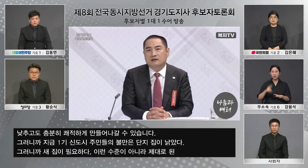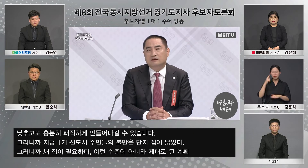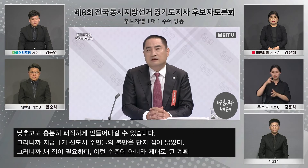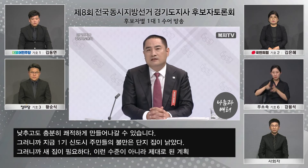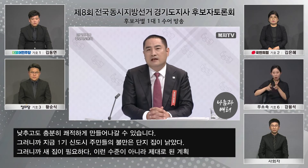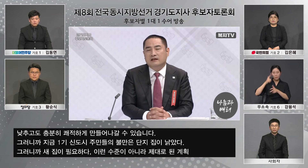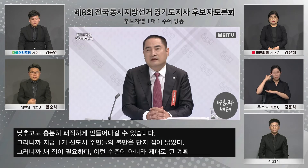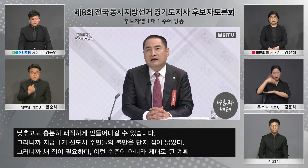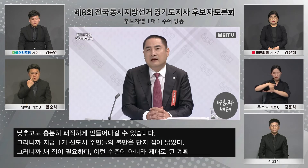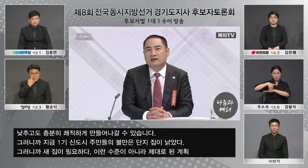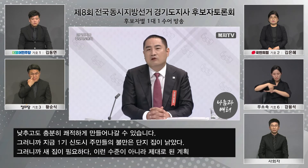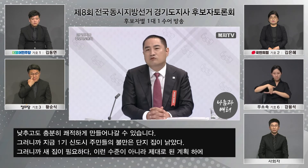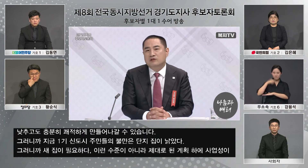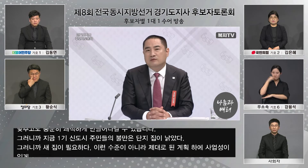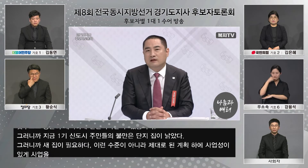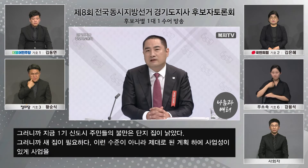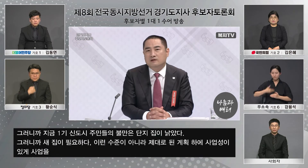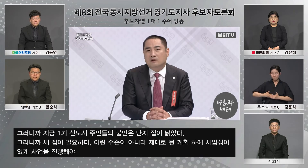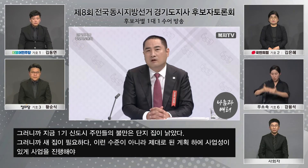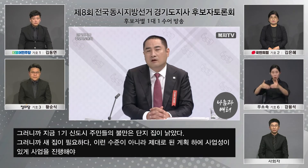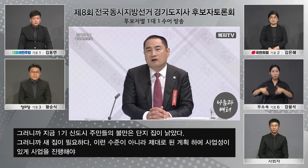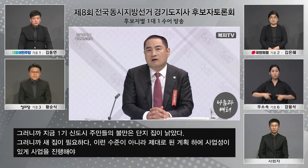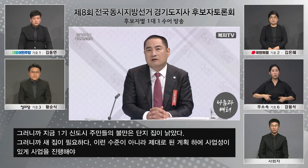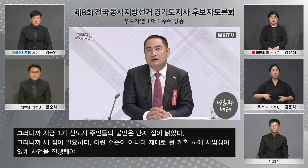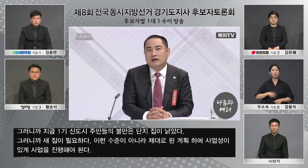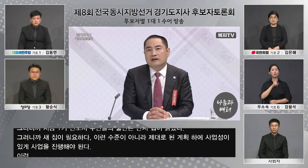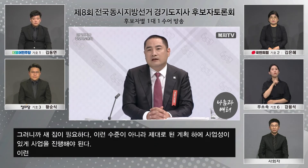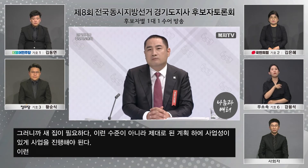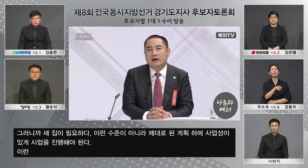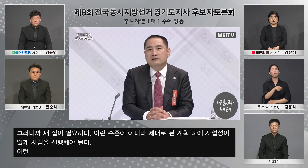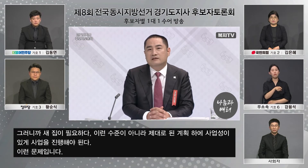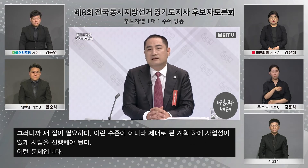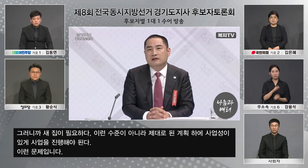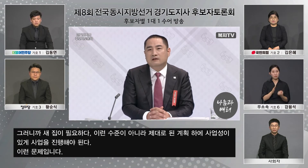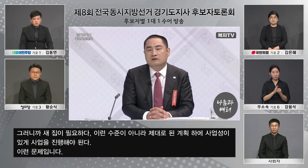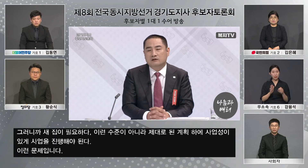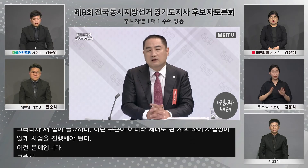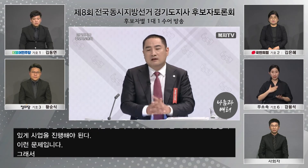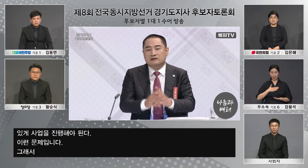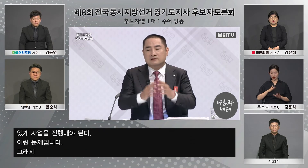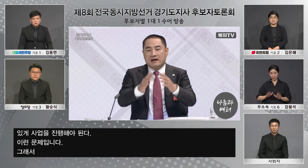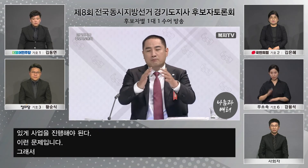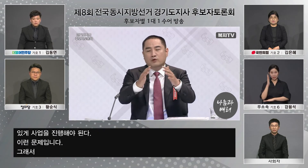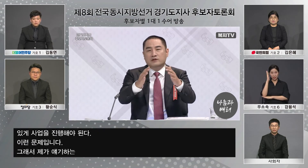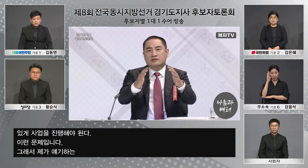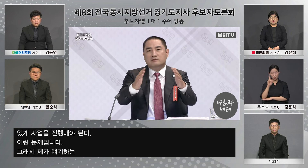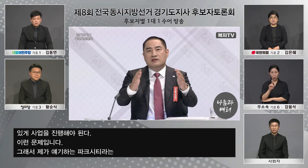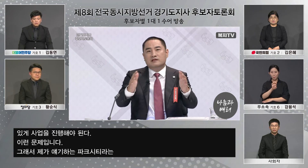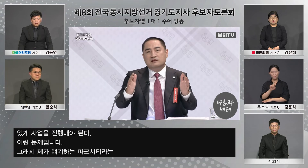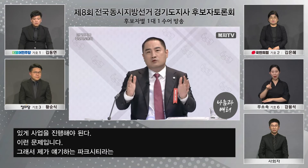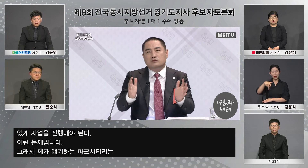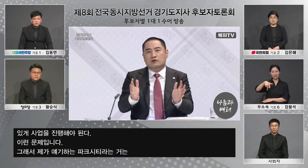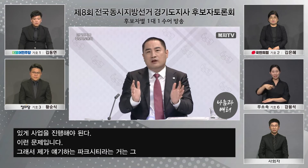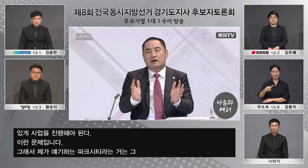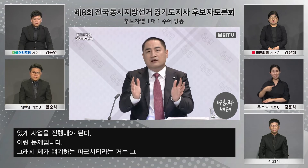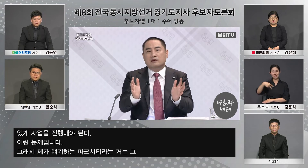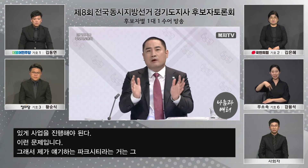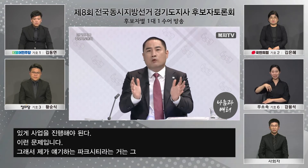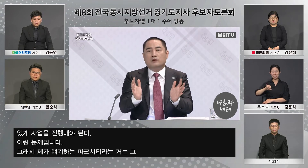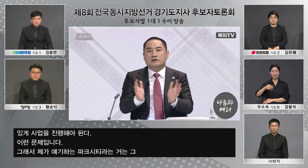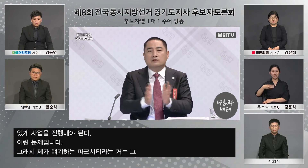사업을 진행해야 된다. 이런 문제입니다. 그래서 네. 제가 얘기하는 파크시티라는 거는 그 3본이 지금 일기 신도시